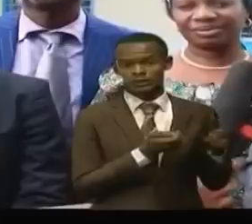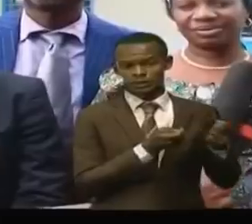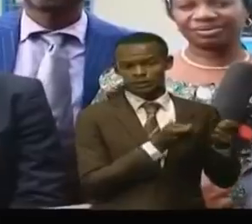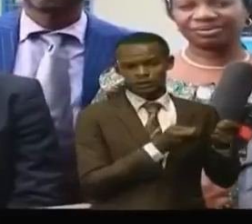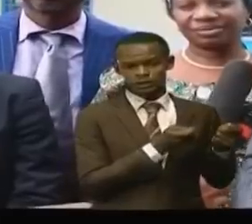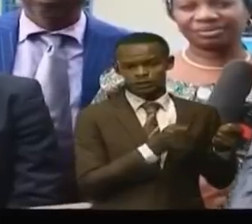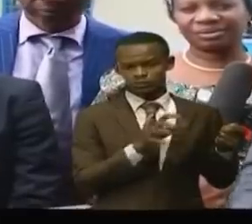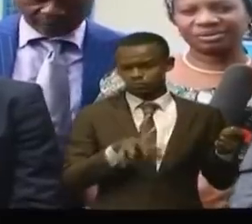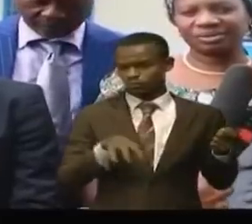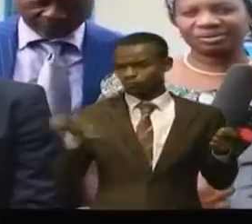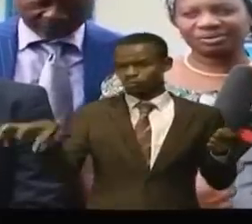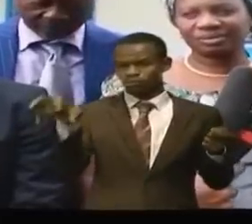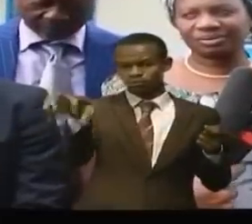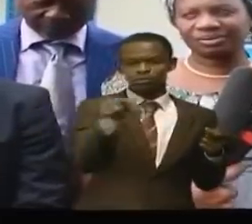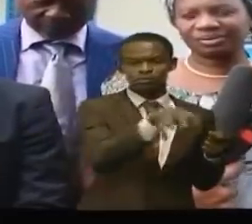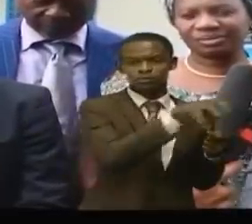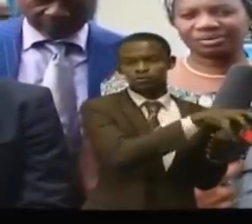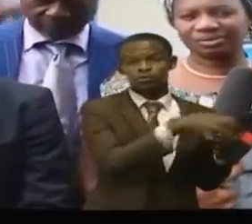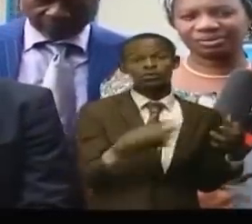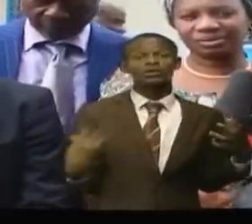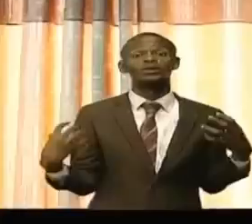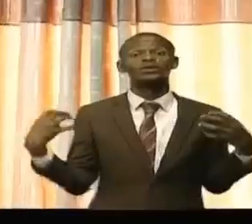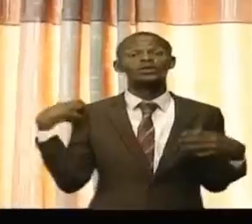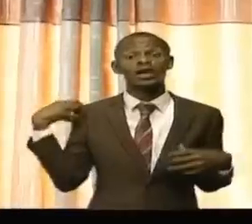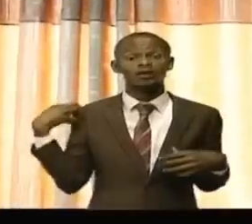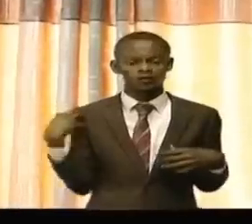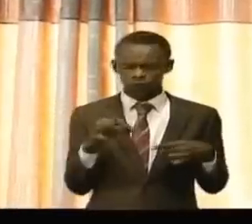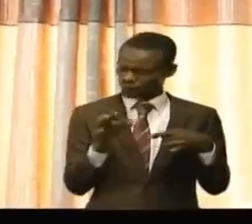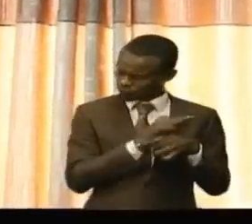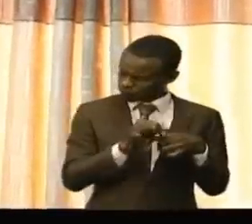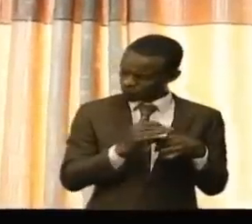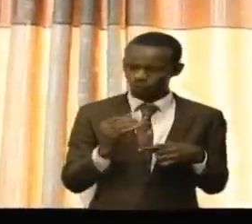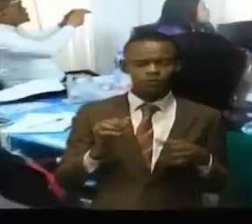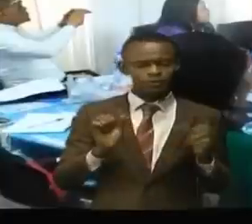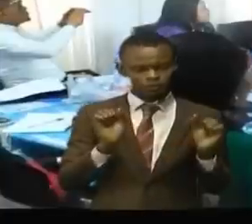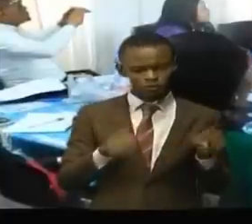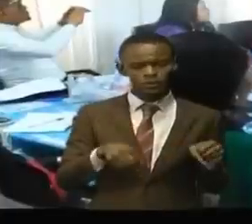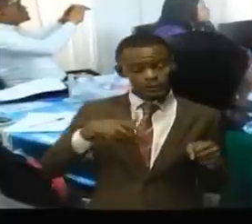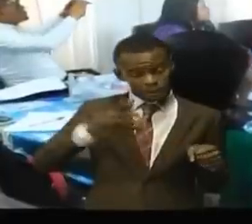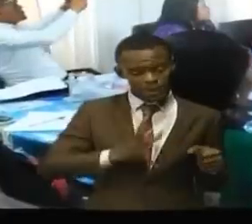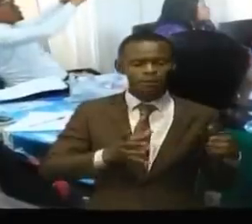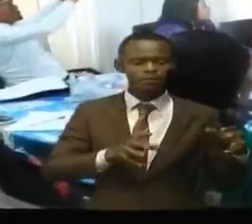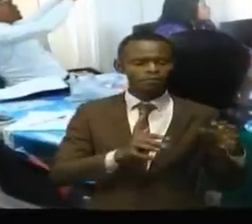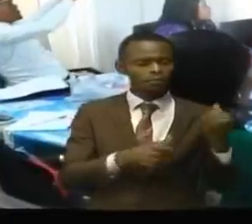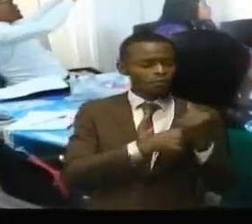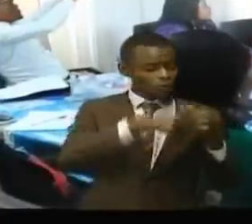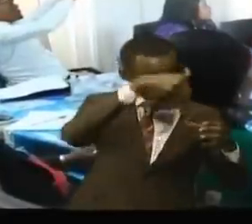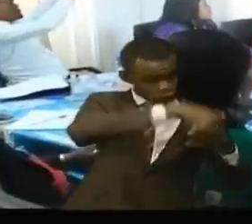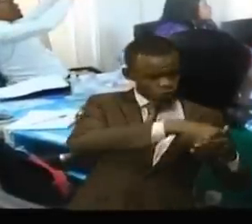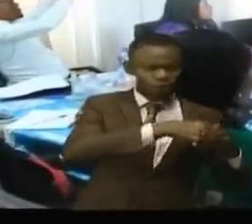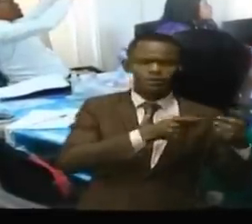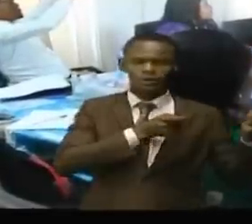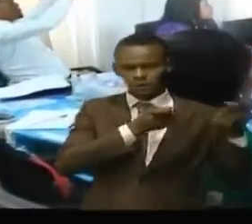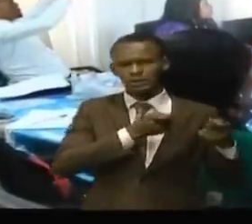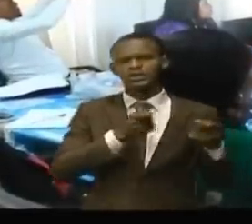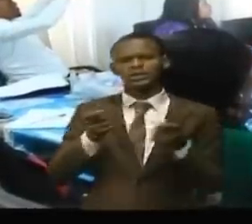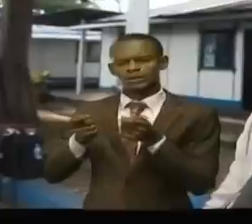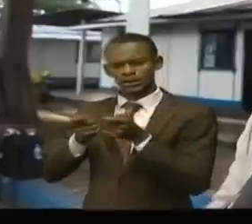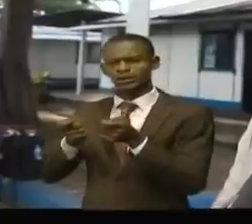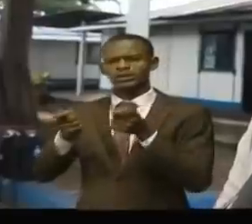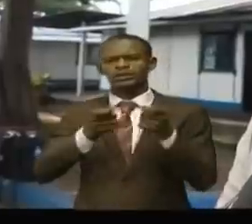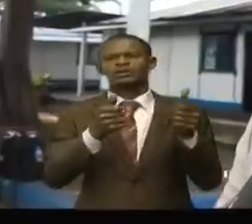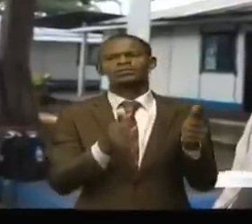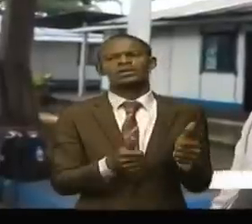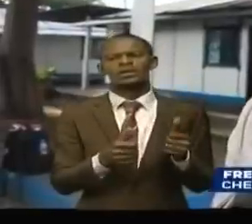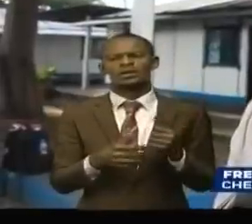la hauteur de la satisfaction de la clientèle. À l'issue de cette formation, les participants ont affirmé avoir beaucoup appris.